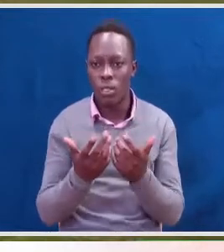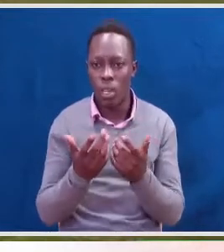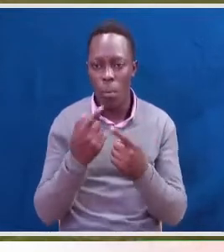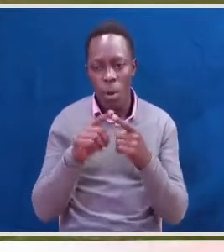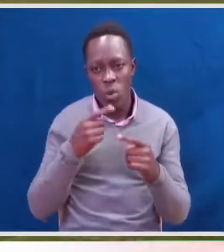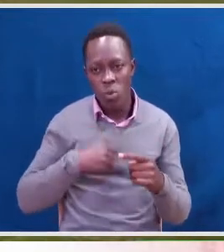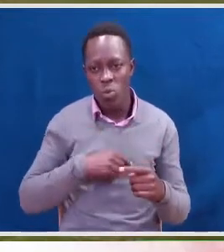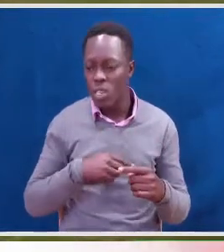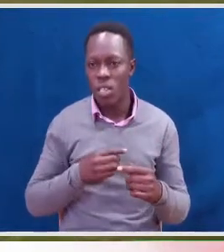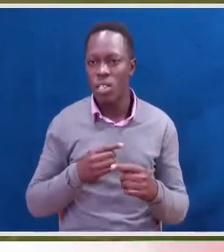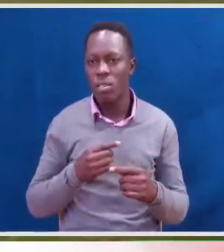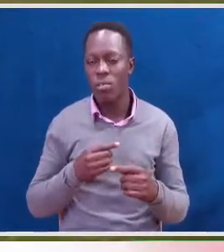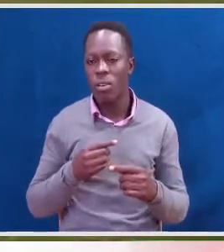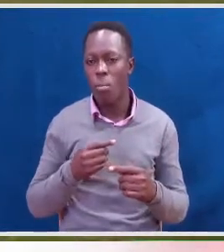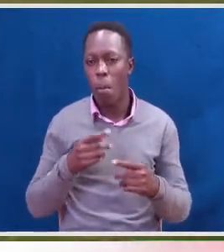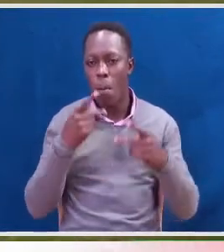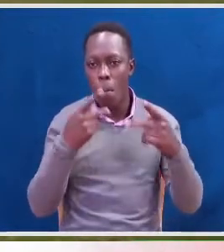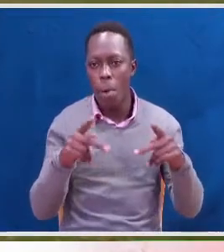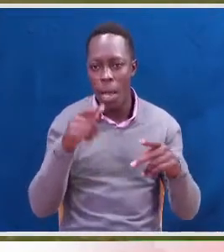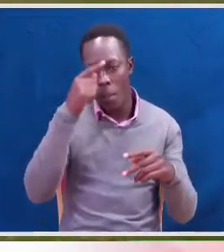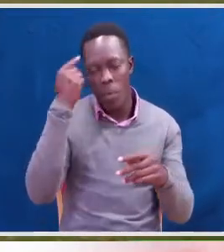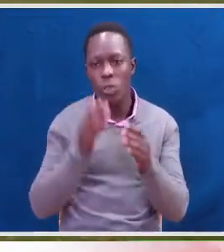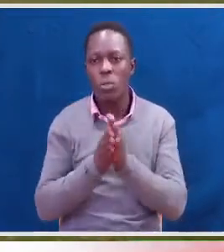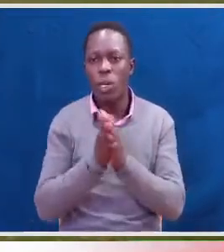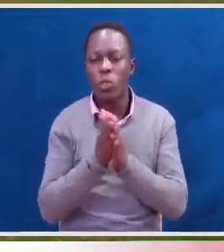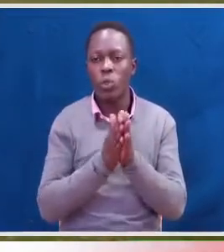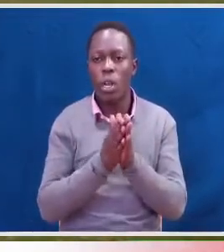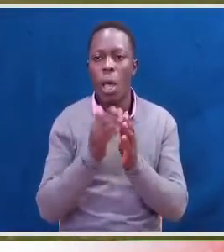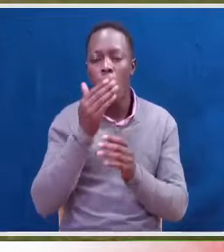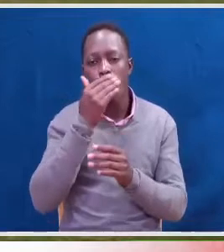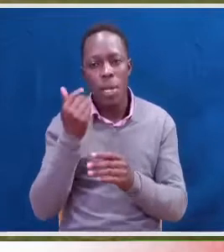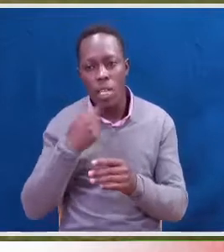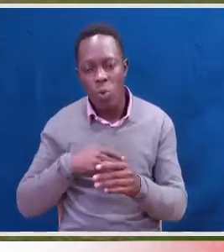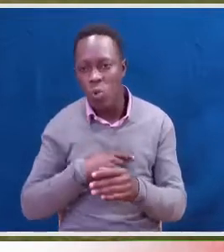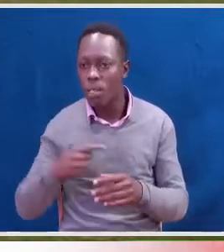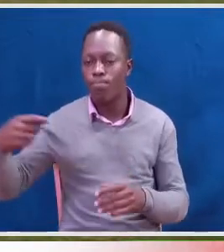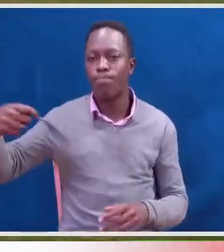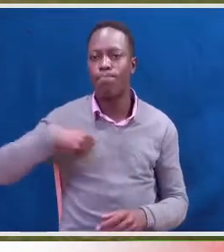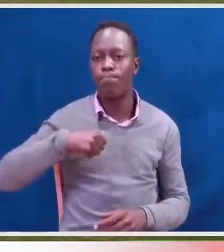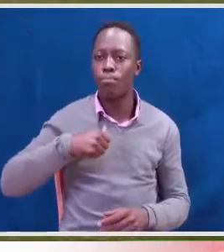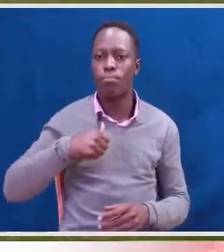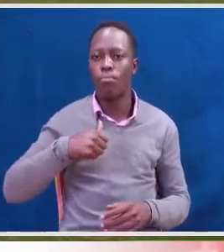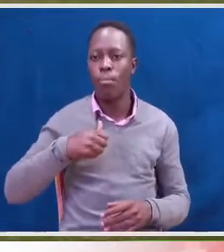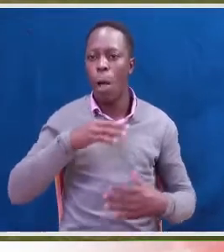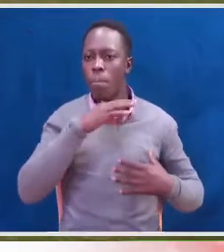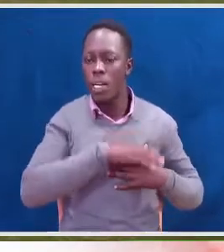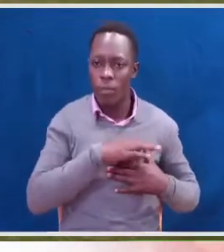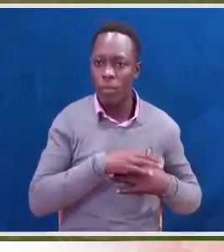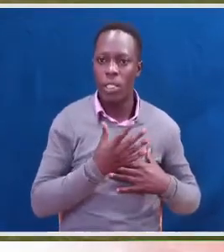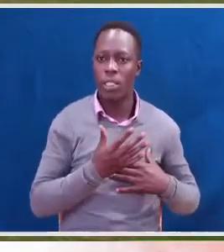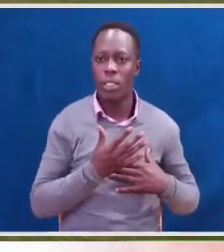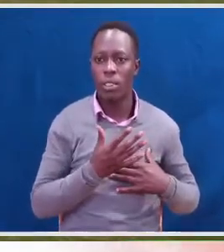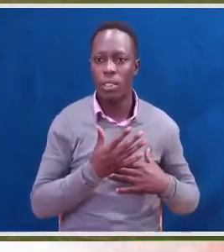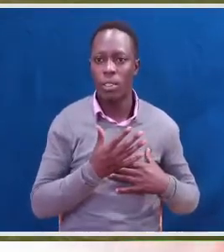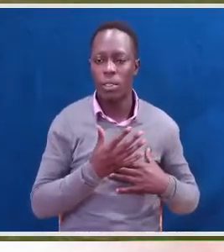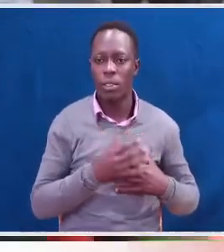moyoni, tunaicheza juu ni passion. Lakini kama ingewezekana tuweze kupata malipo, ile performance tunatoa ya 99%, tungeweza